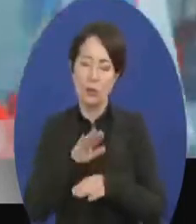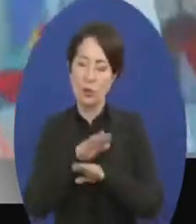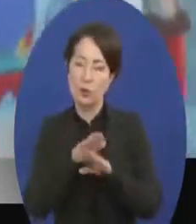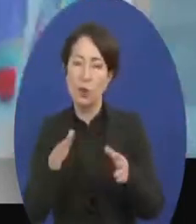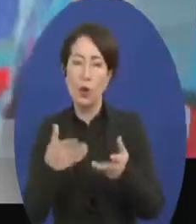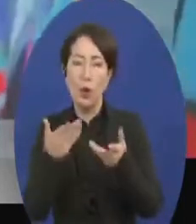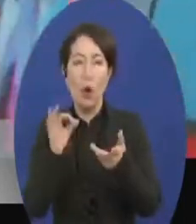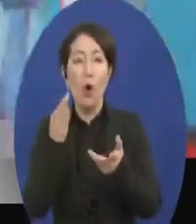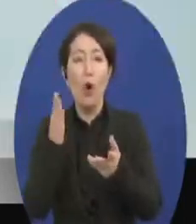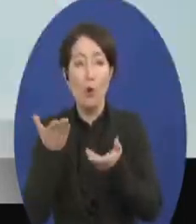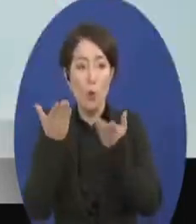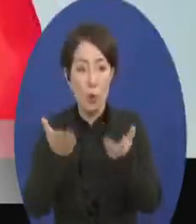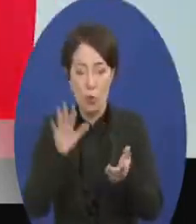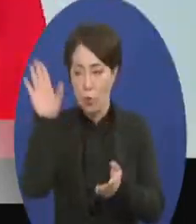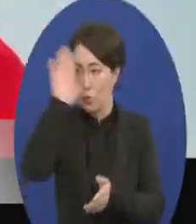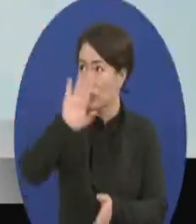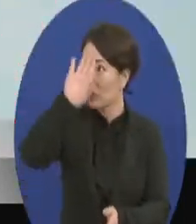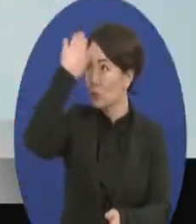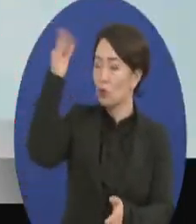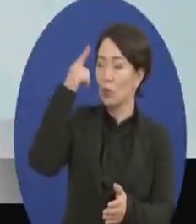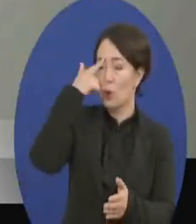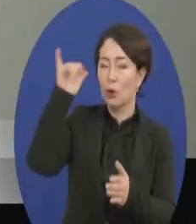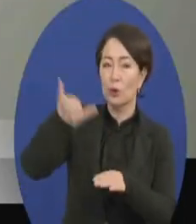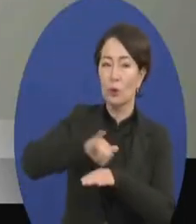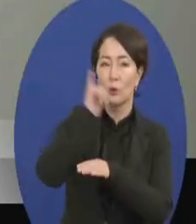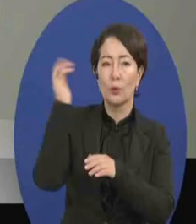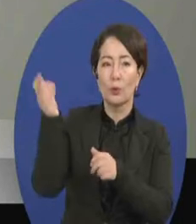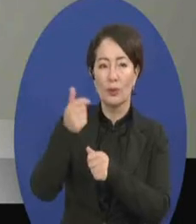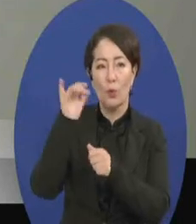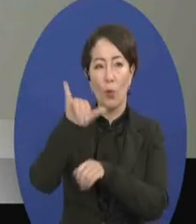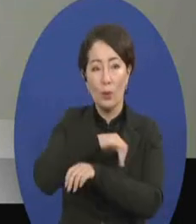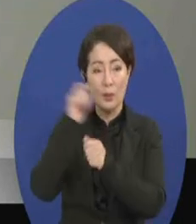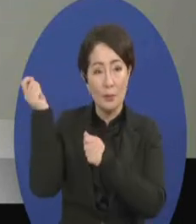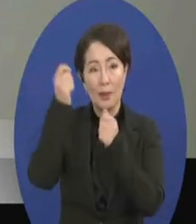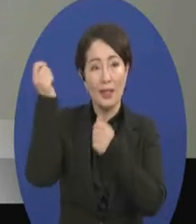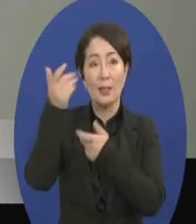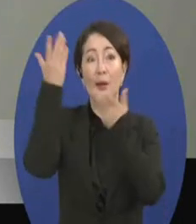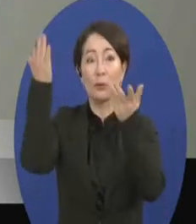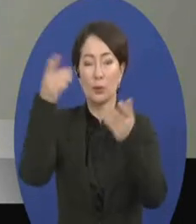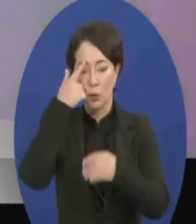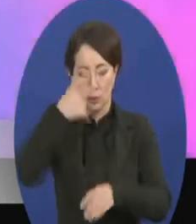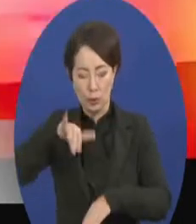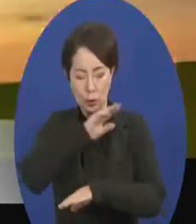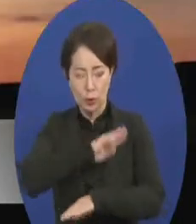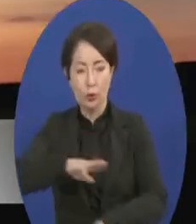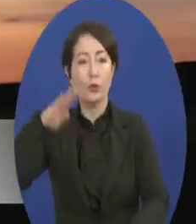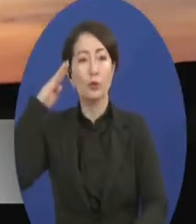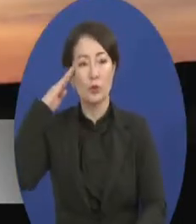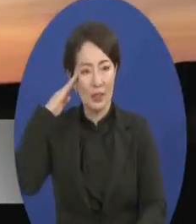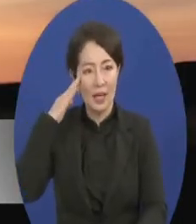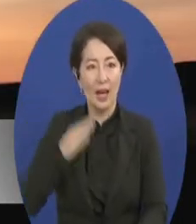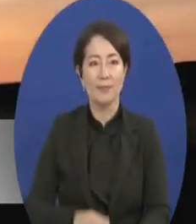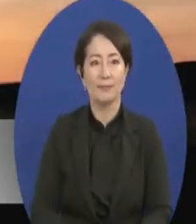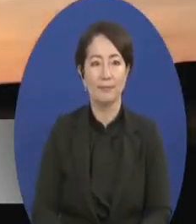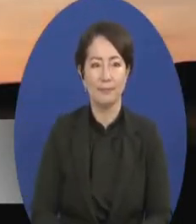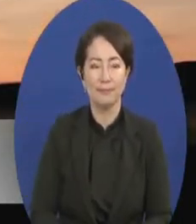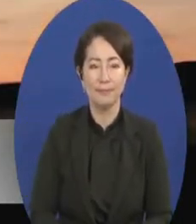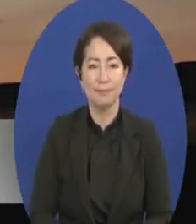гэж мэд бодож байна. Мөнх тэнгэрийн хүчин дор Монгол улс бандан бодох болох ба та бүхэндээ баярлалаа. Монгол улс өдлөө зүтгэе.